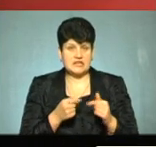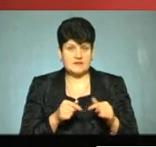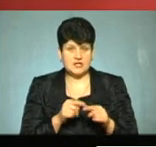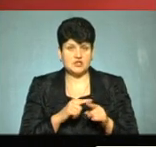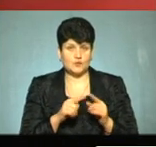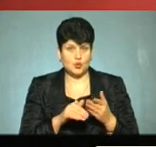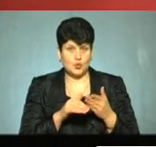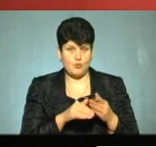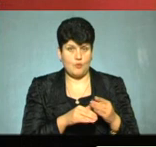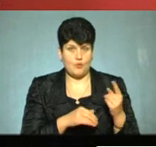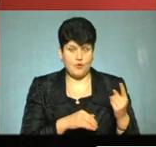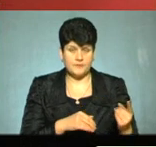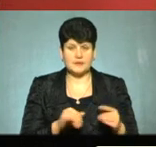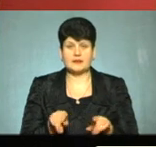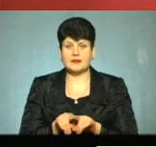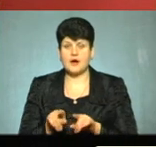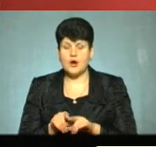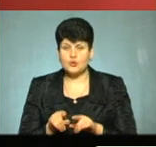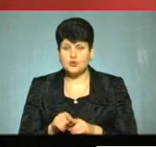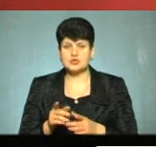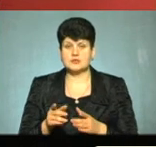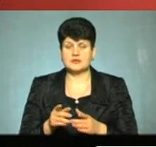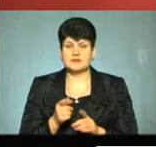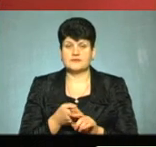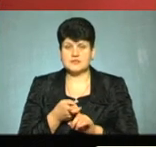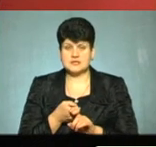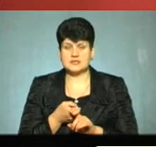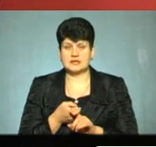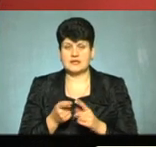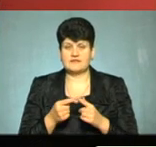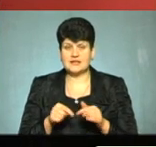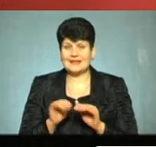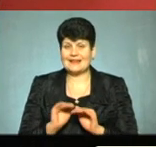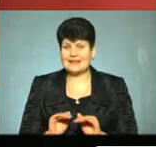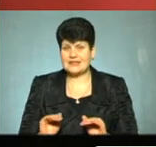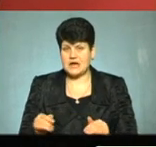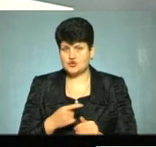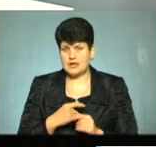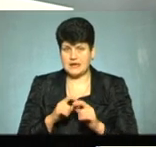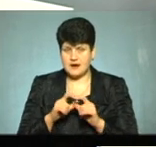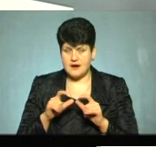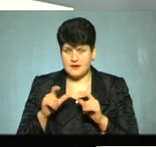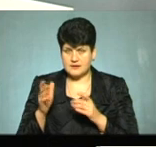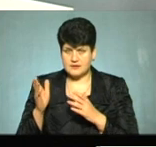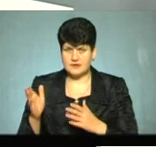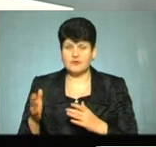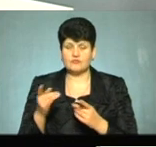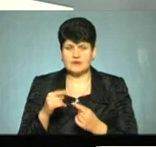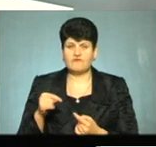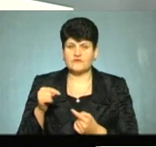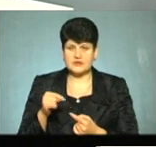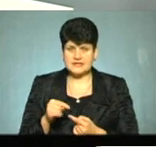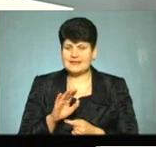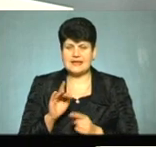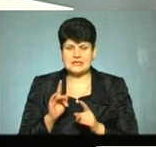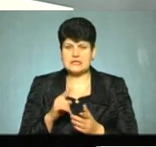відділення лікарні швидкої допомоги, а також інфекційне відділення міської лікарні, дитячої лікарні, комунальної лікарні. І вони